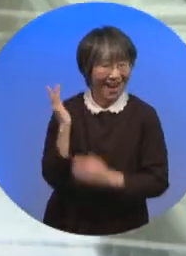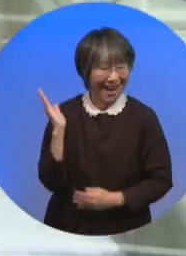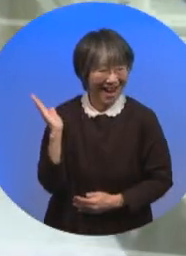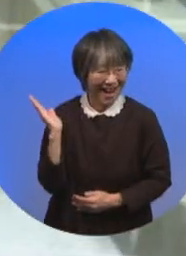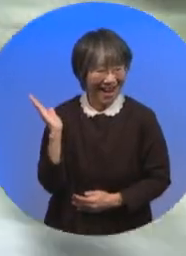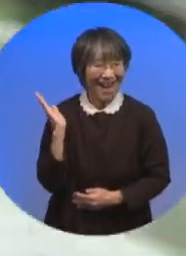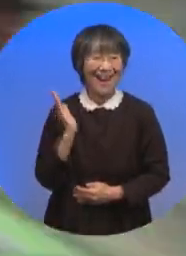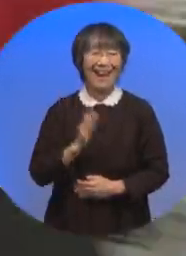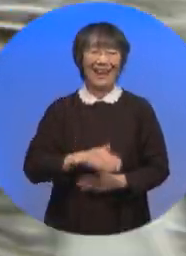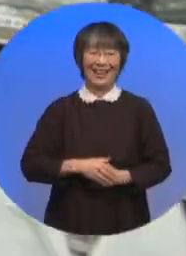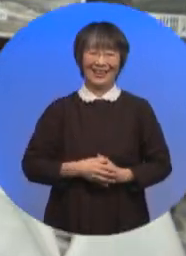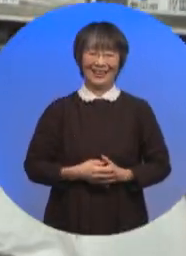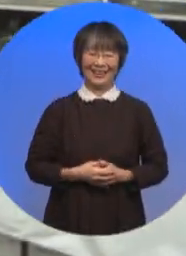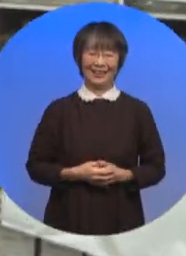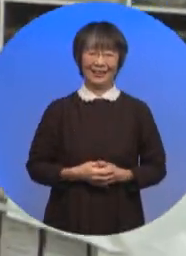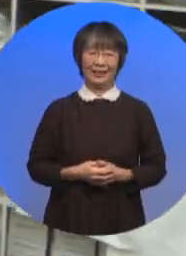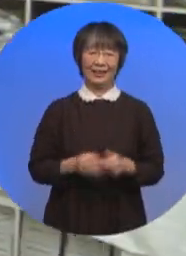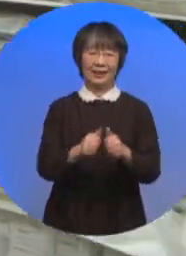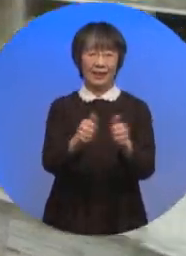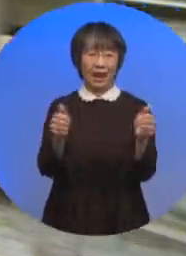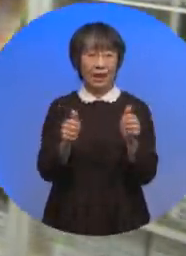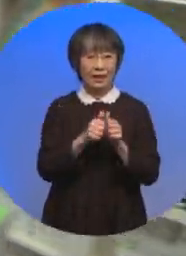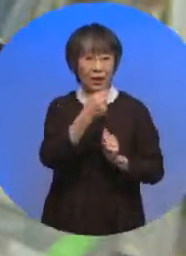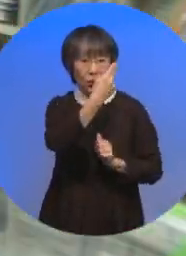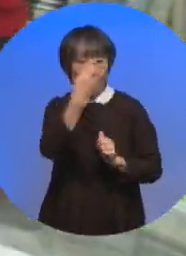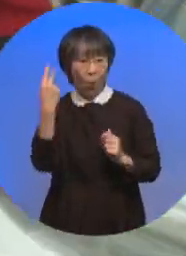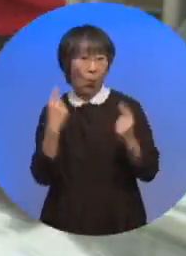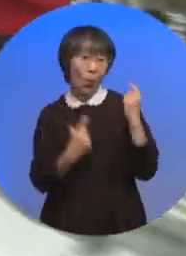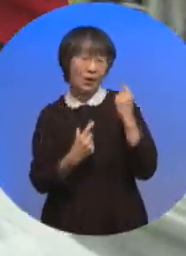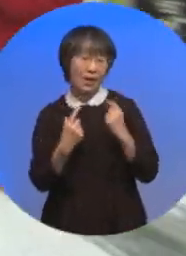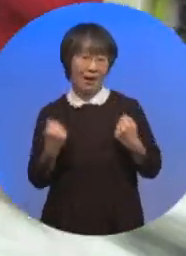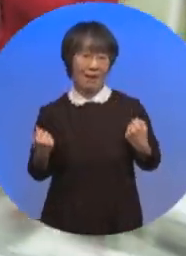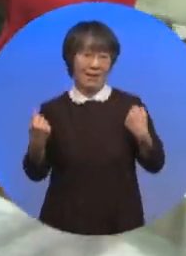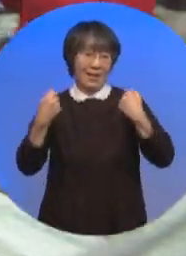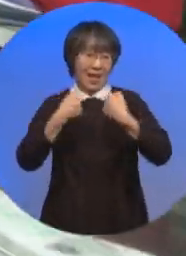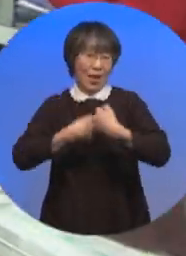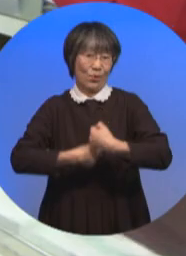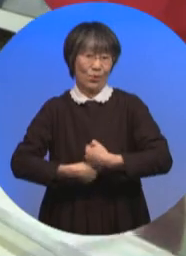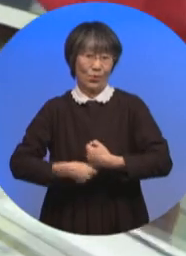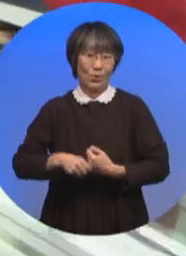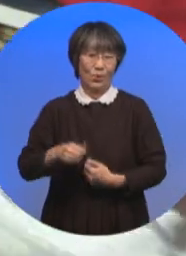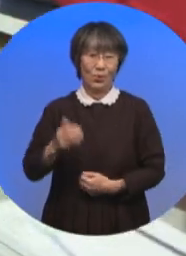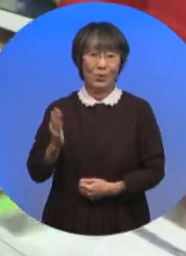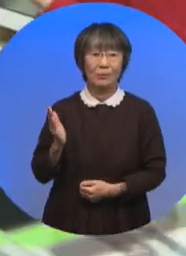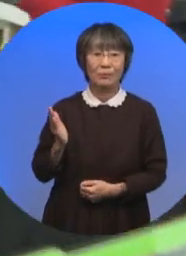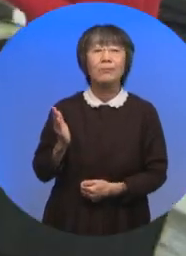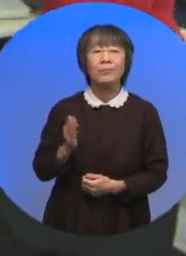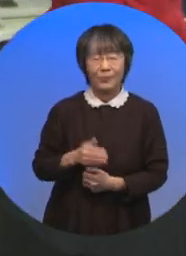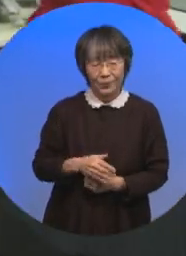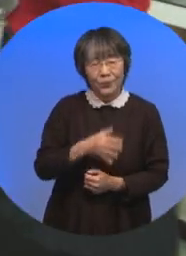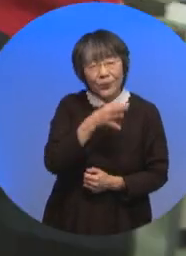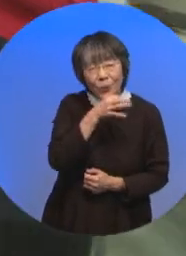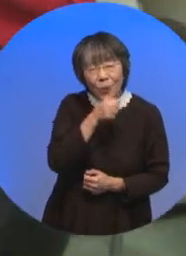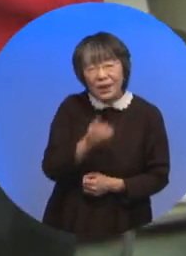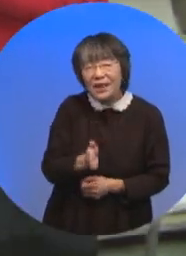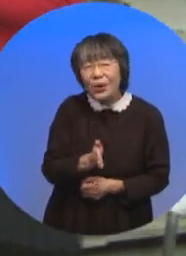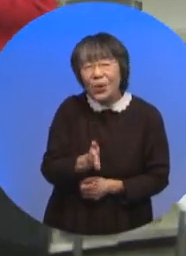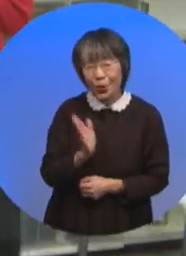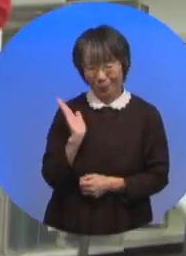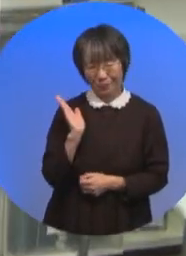よ 男子高校生が試着してらっしゃいますが 多感な時期やからね恥ずかしい 開けちゃいます